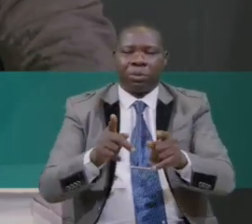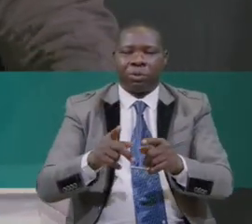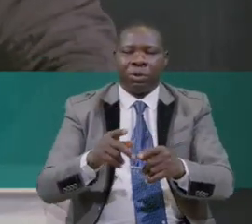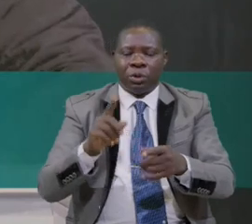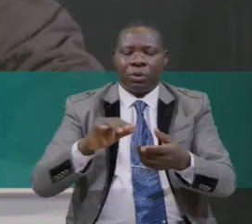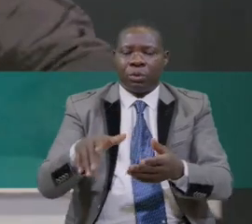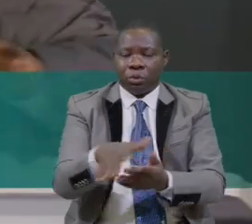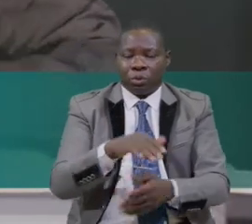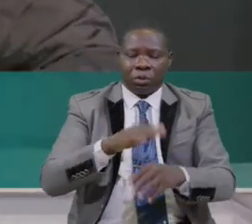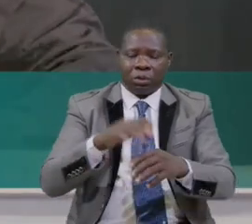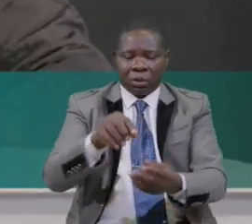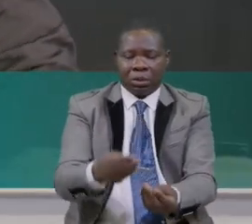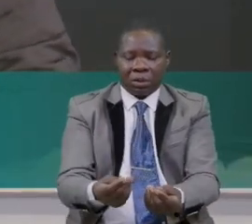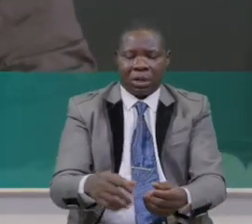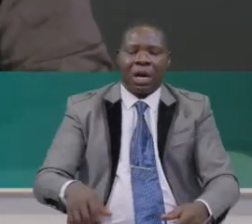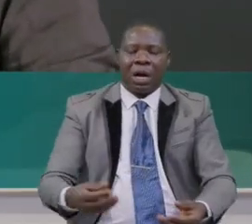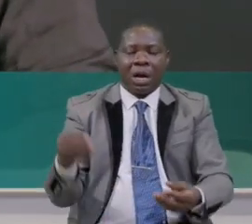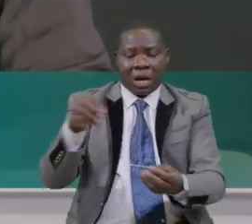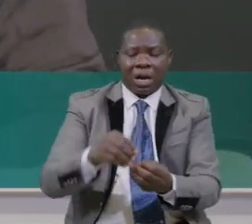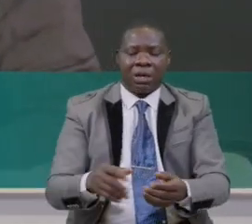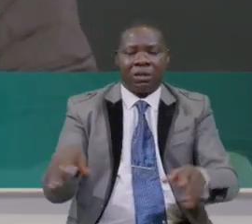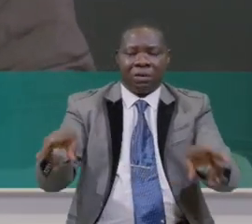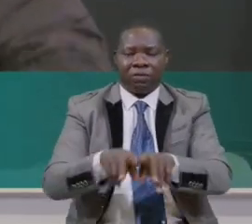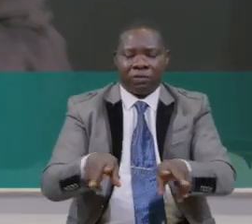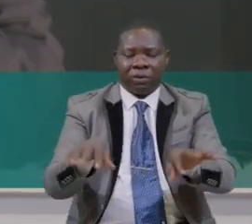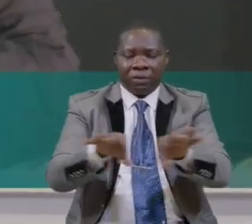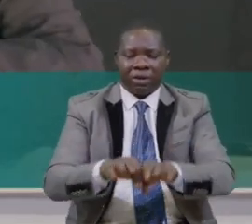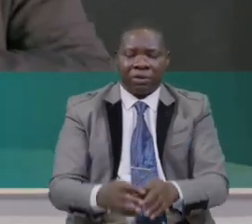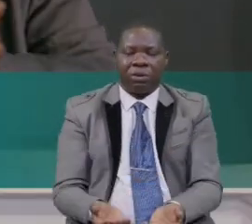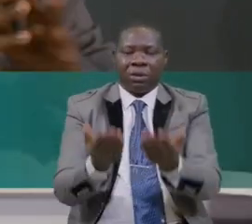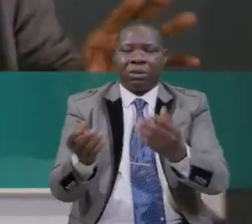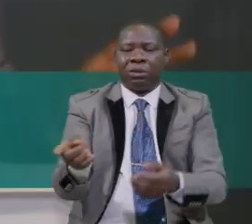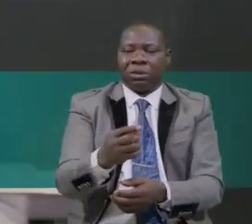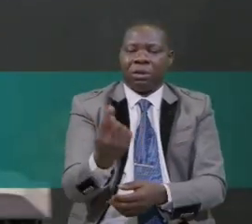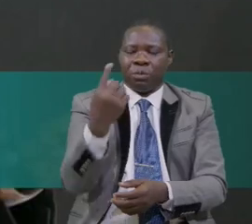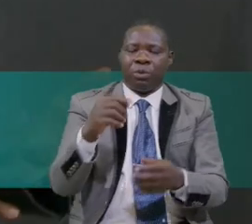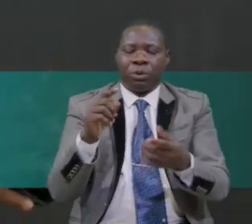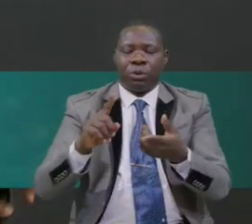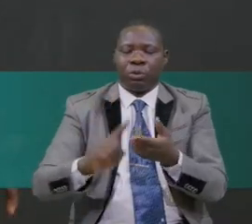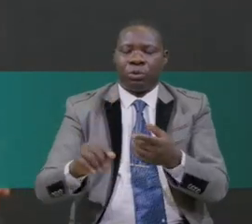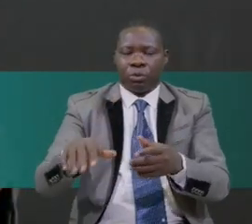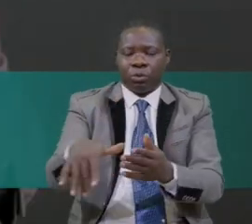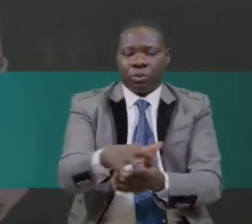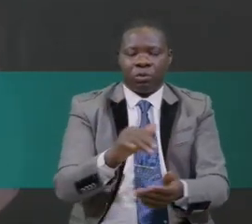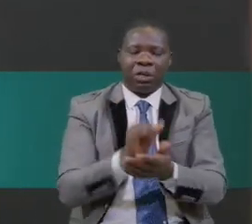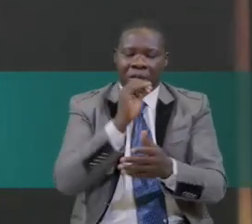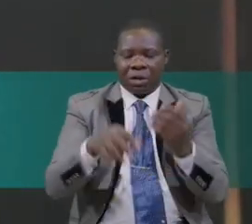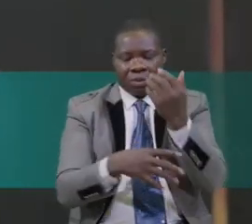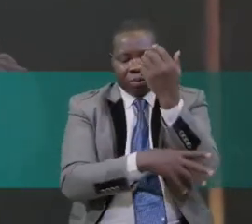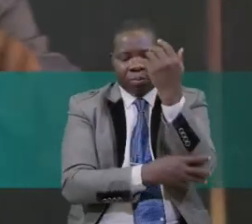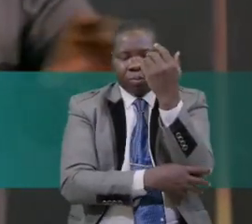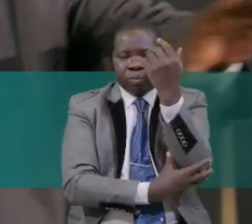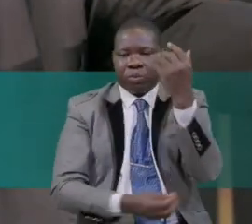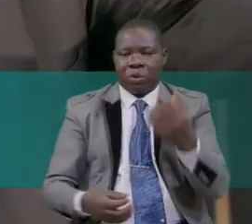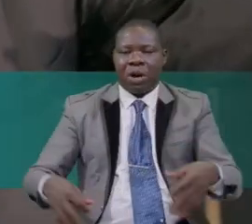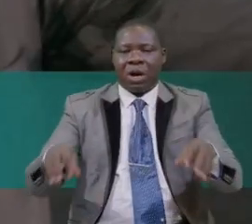niveau. Il les a relevés. Ceux qui étaient pauvres, il a ajouté de la valeur. Il y a des prédicateurs.